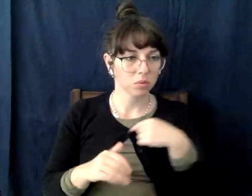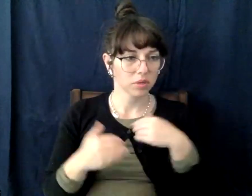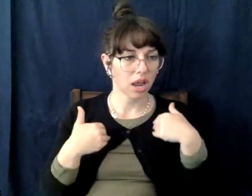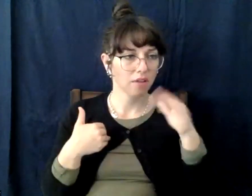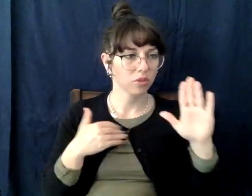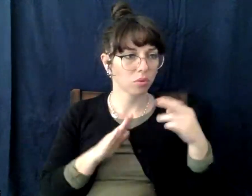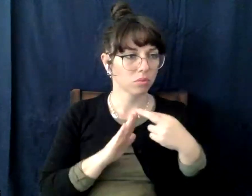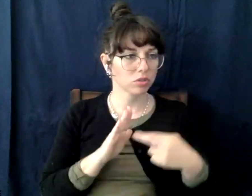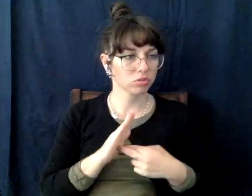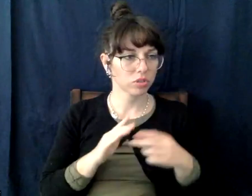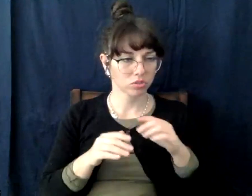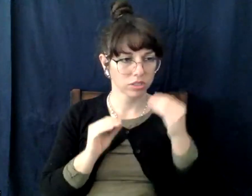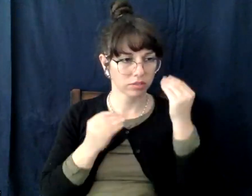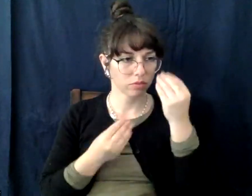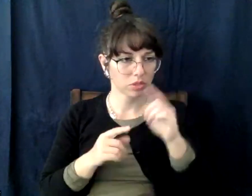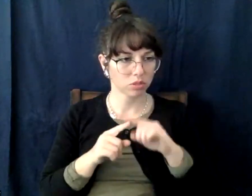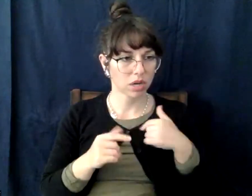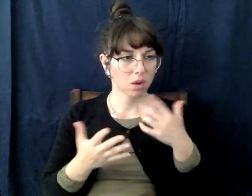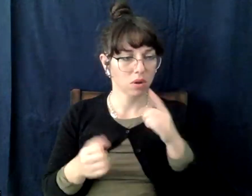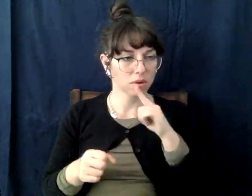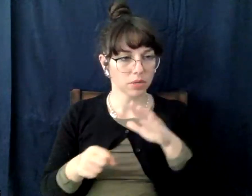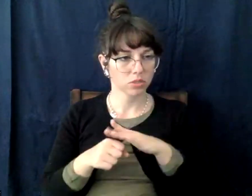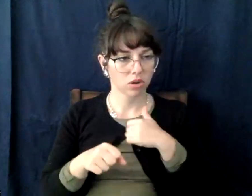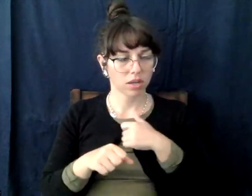but I want to make sure to flag your request.